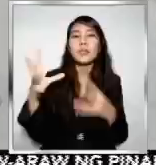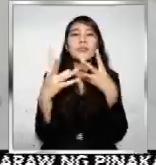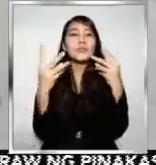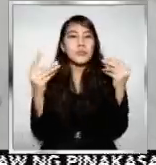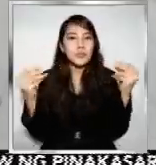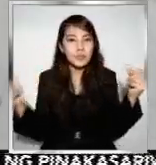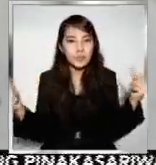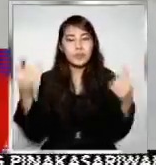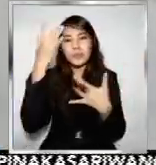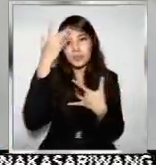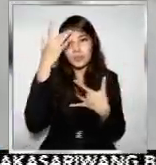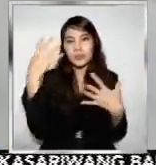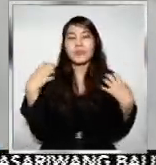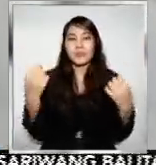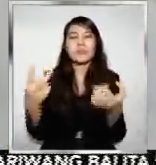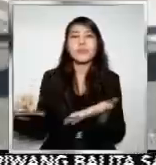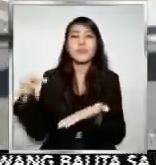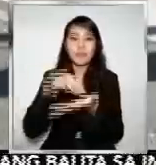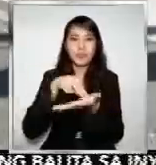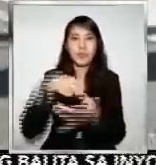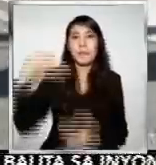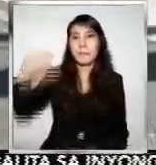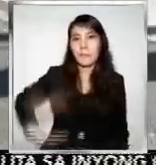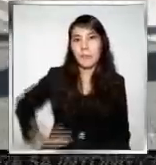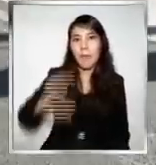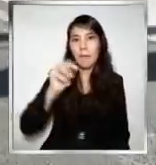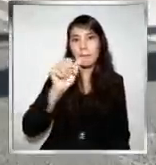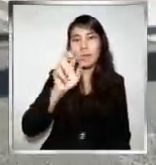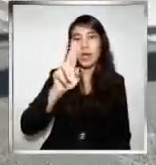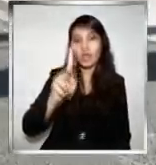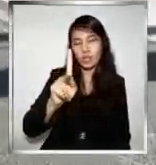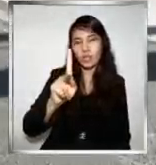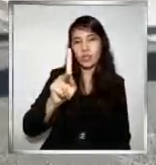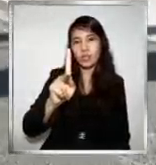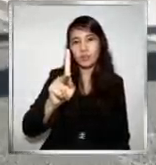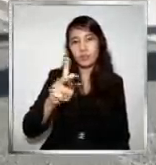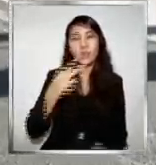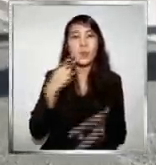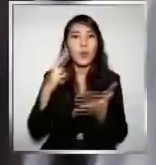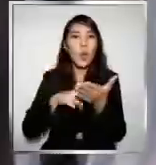Makalalad ng GMA, Super Radio DZWB, nag-uulat para sa 24 Oras.